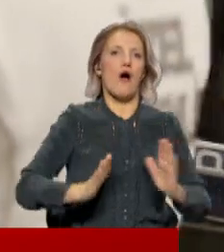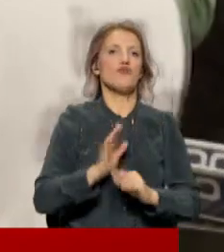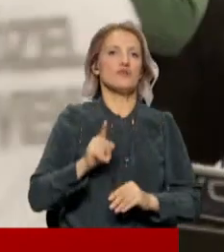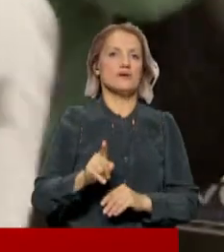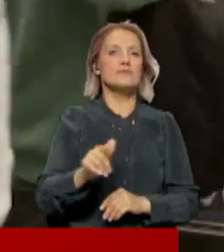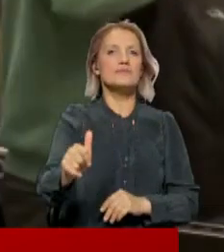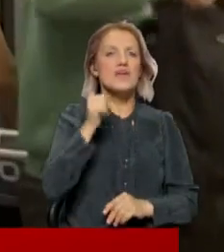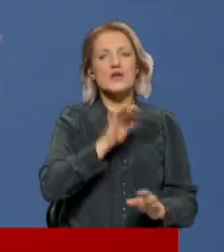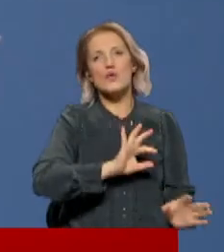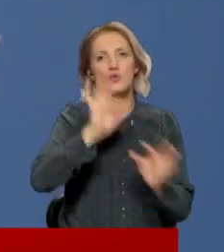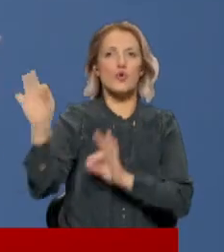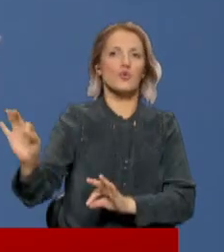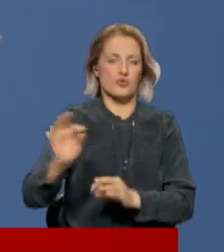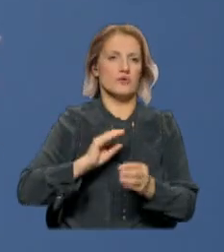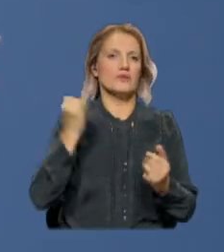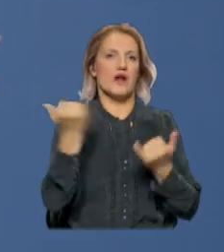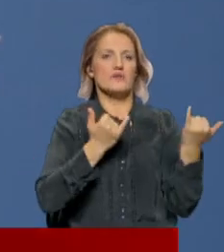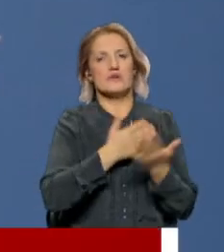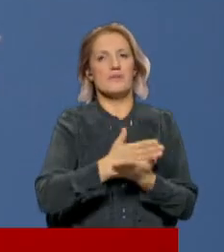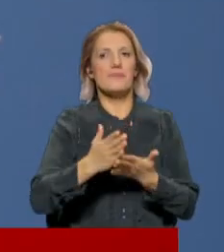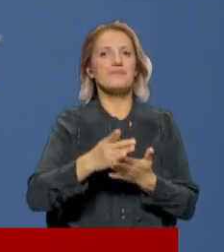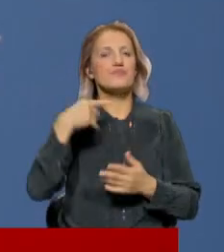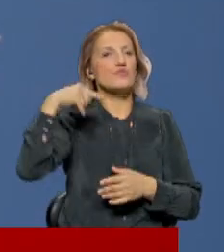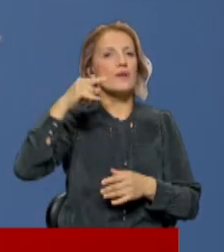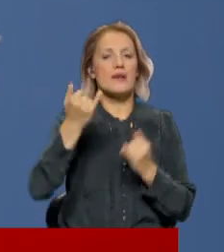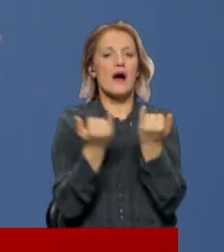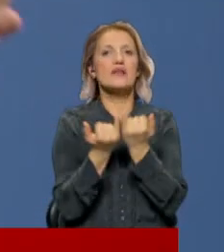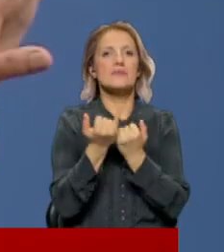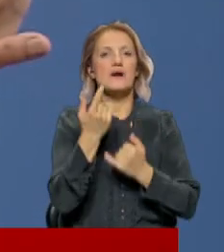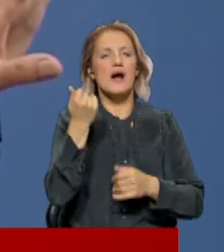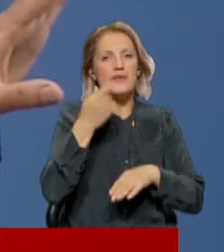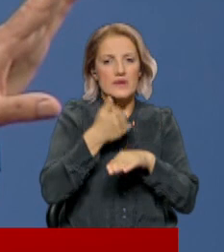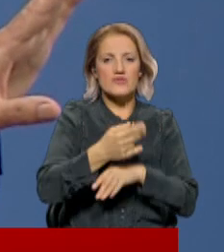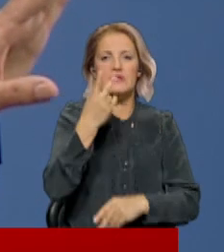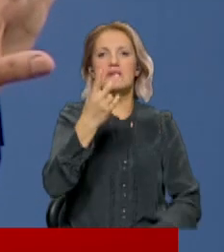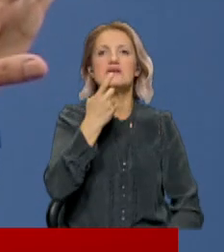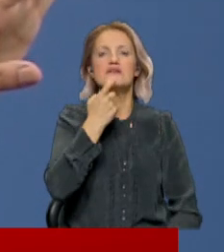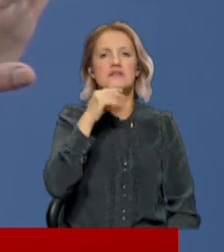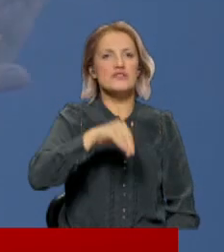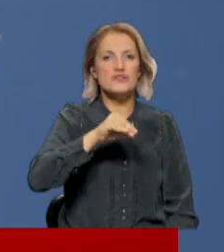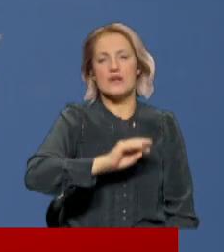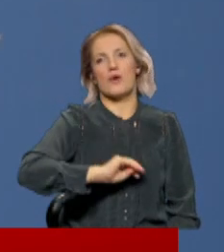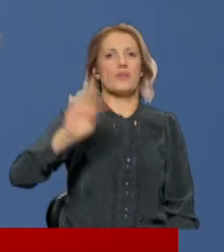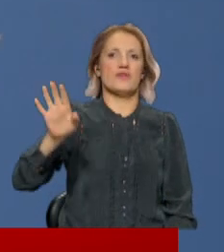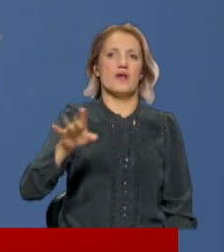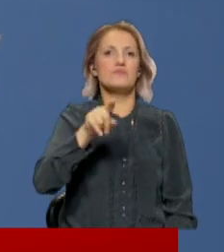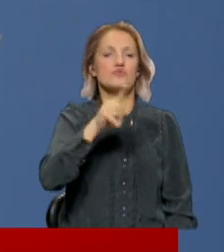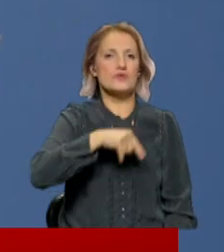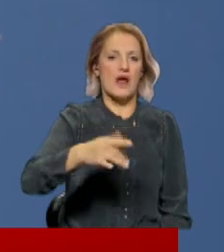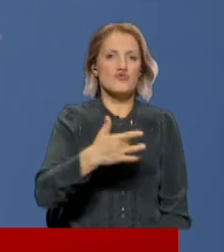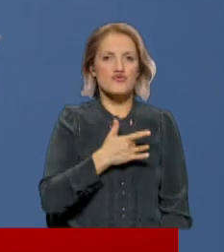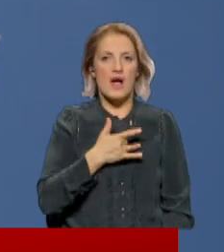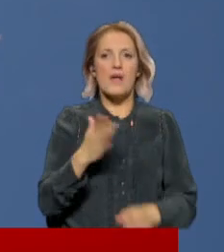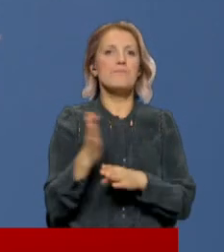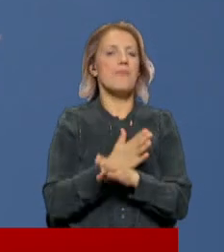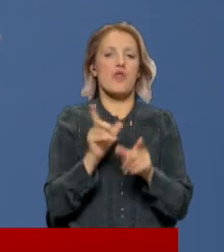geri dönüş tartışması da sürüyor. Suriyeli kardeşlerimizi en geç 2 yıl içinde memleketlerine, Suriye'ye göndereceğiz. Bunlara can ve mal